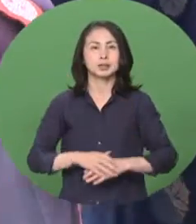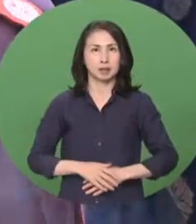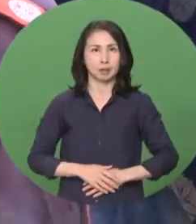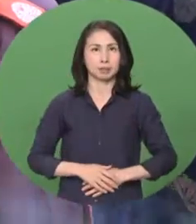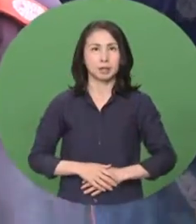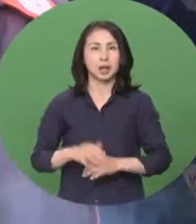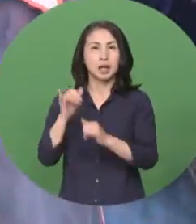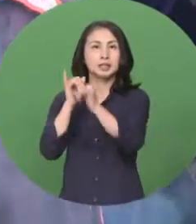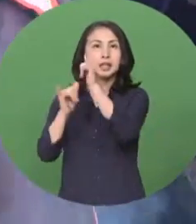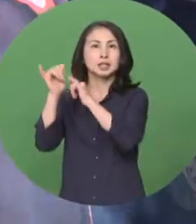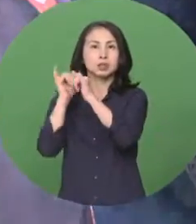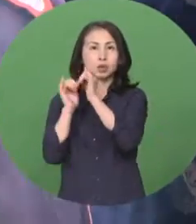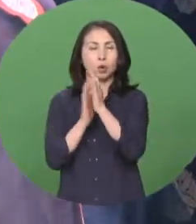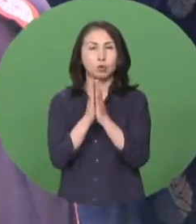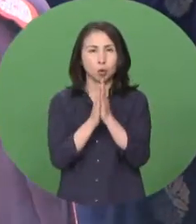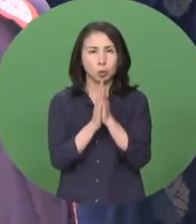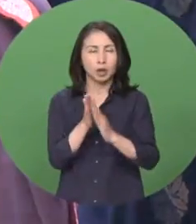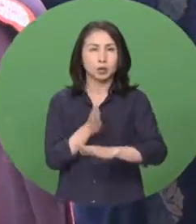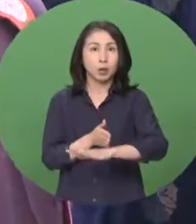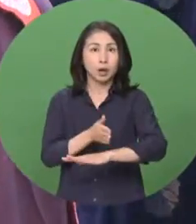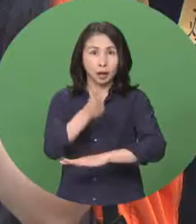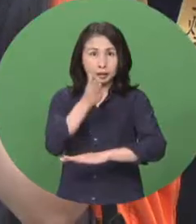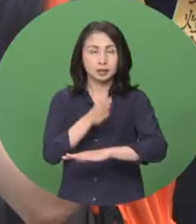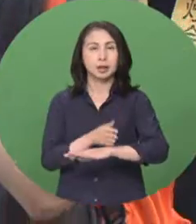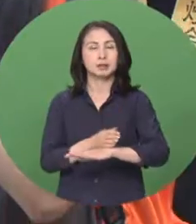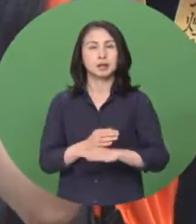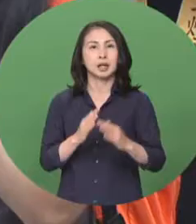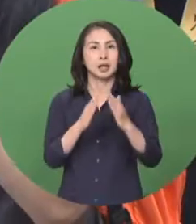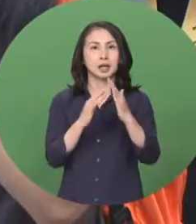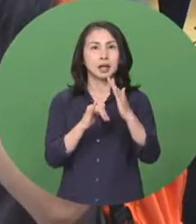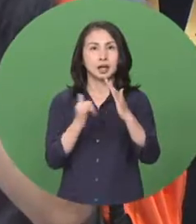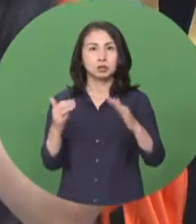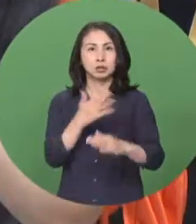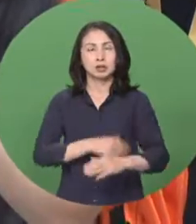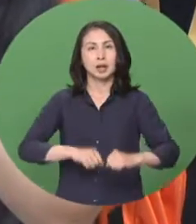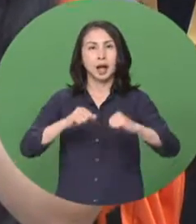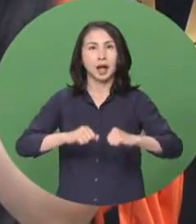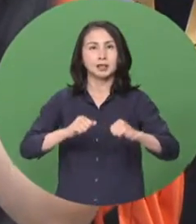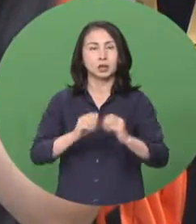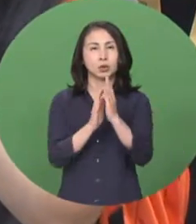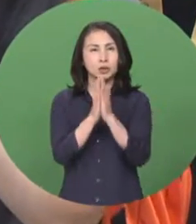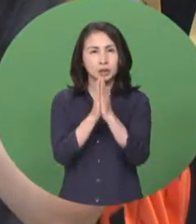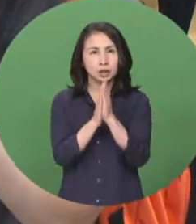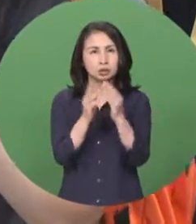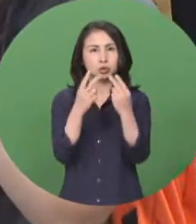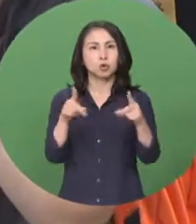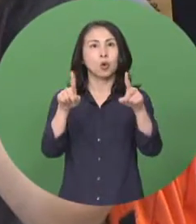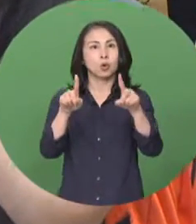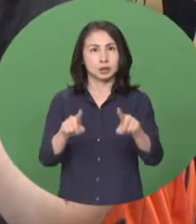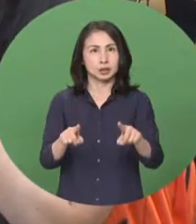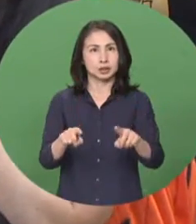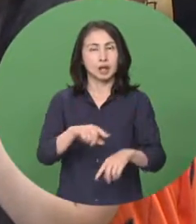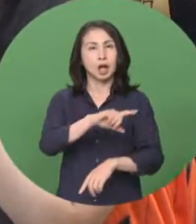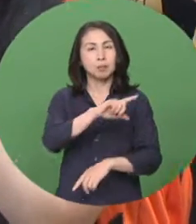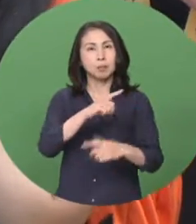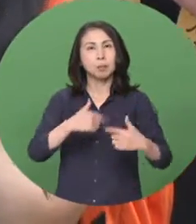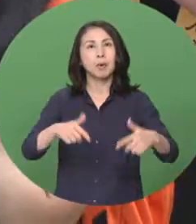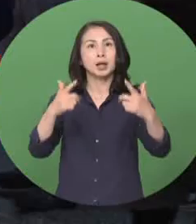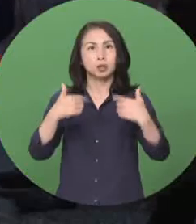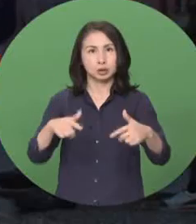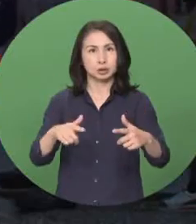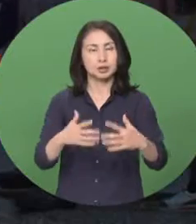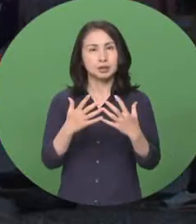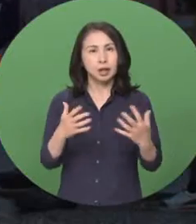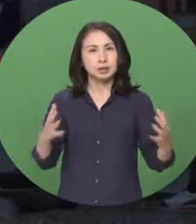先祖への弔いと感謝、そして家内安全を祈願する行事で、毎年多くの参拝者が訪れ